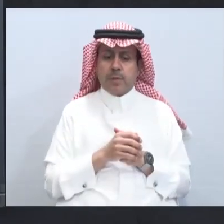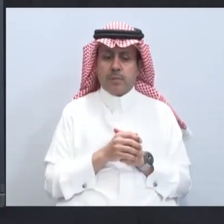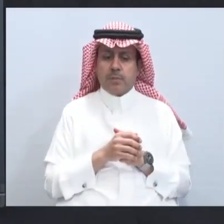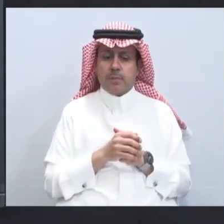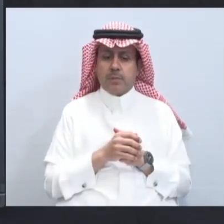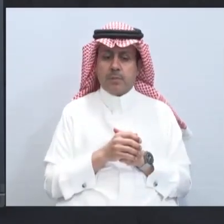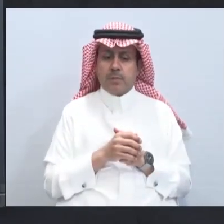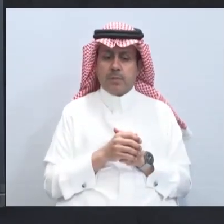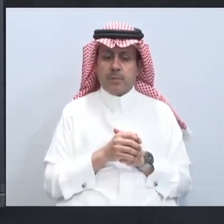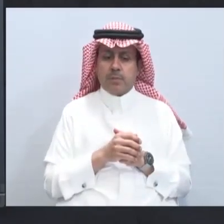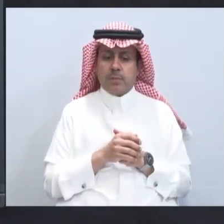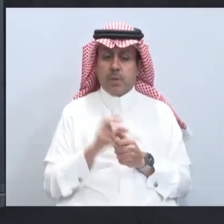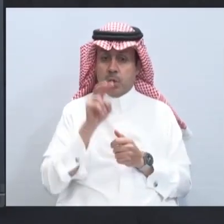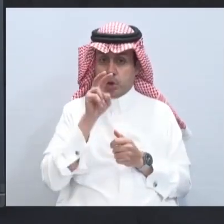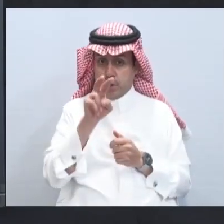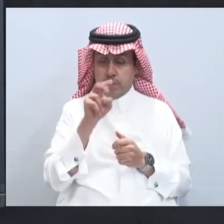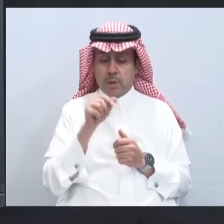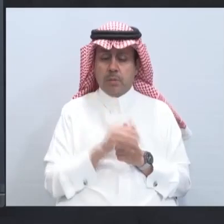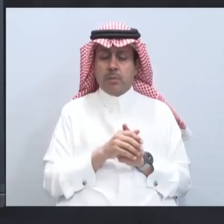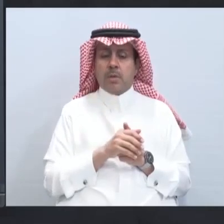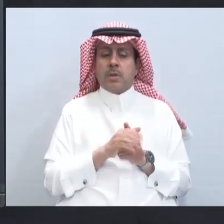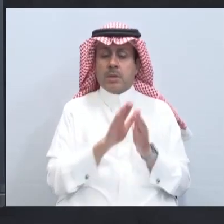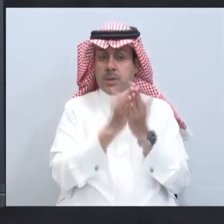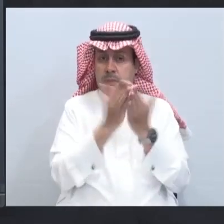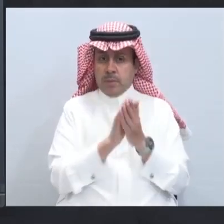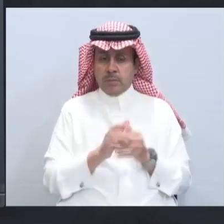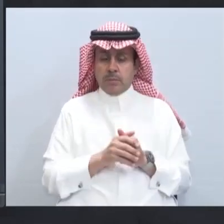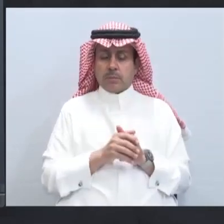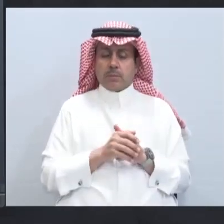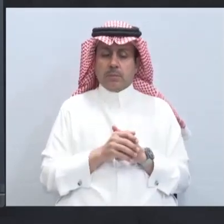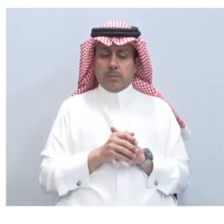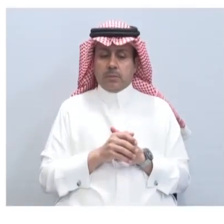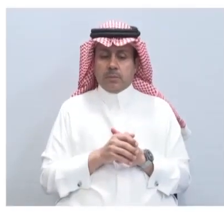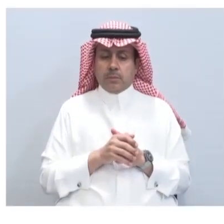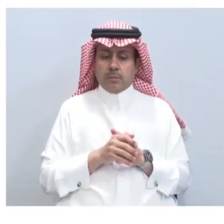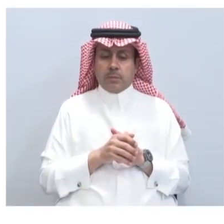يعني لو شاهدت هذه المحتوى او الصفحه الرئيسيه لهذه الموسوعه